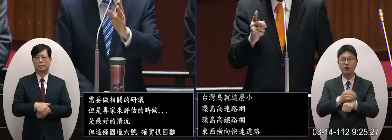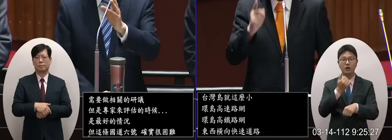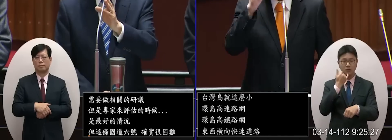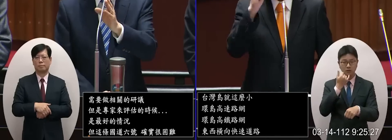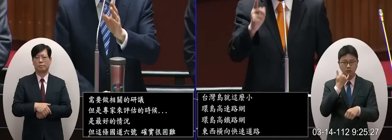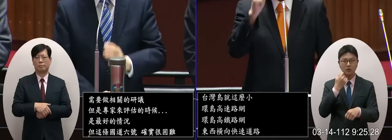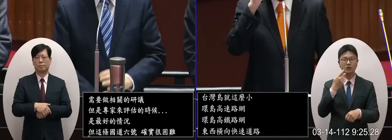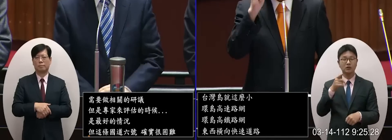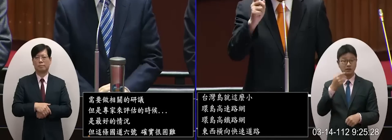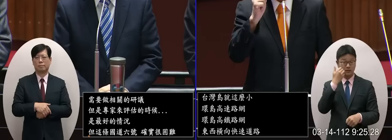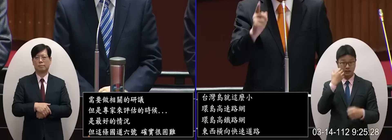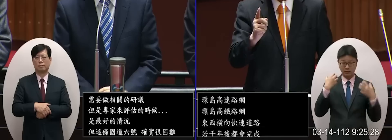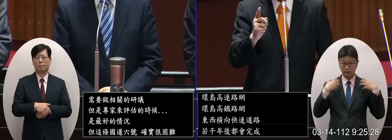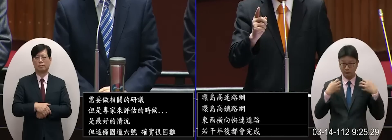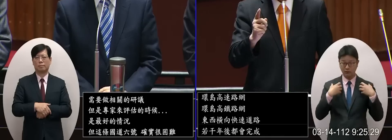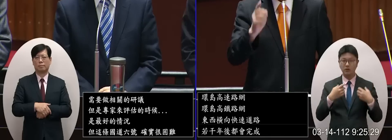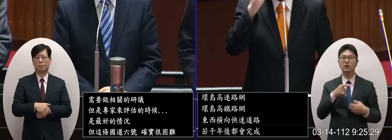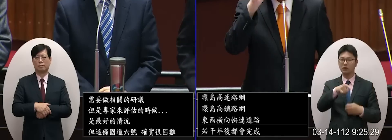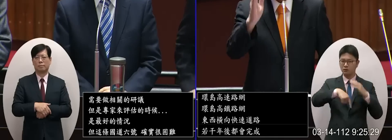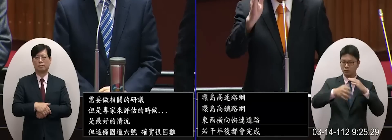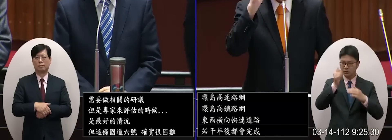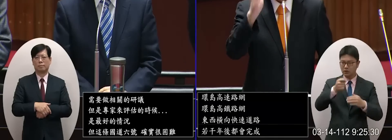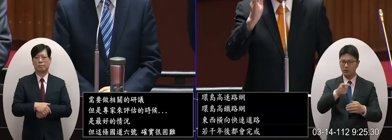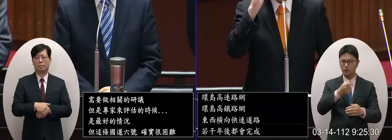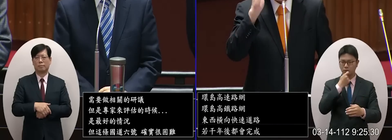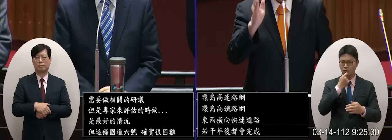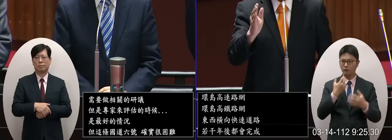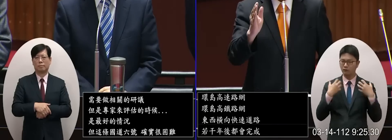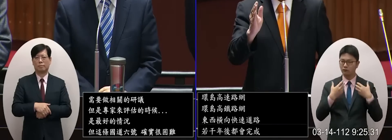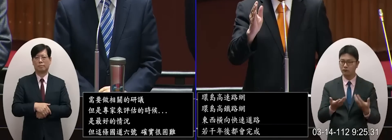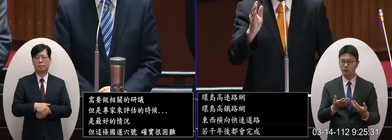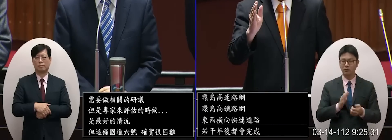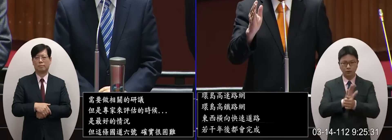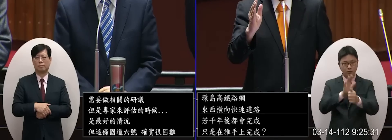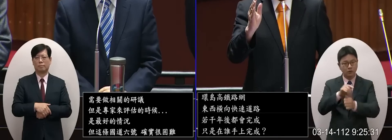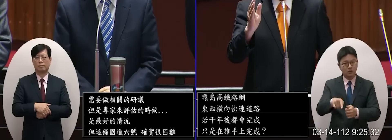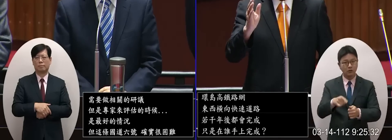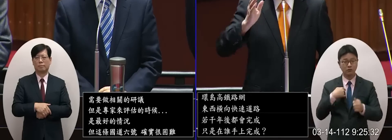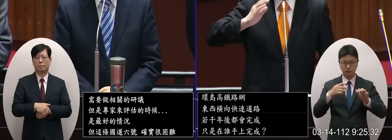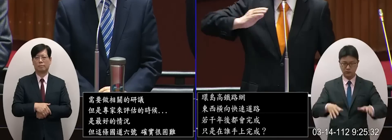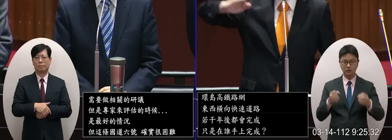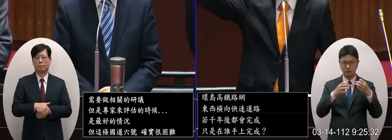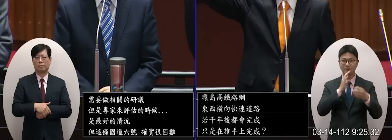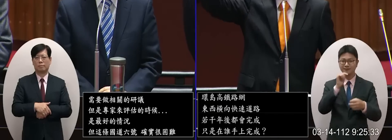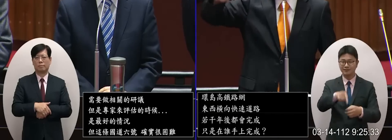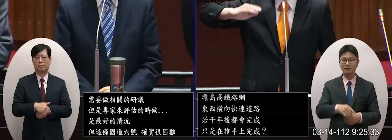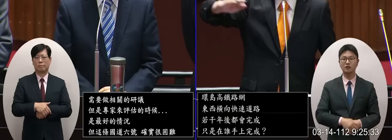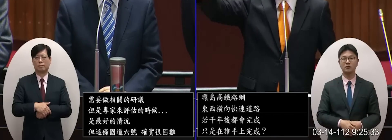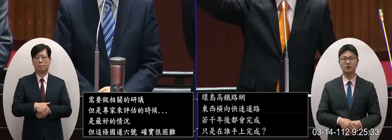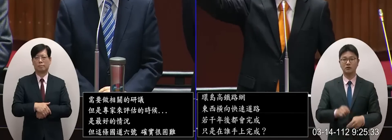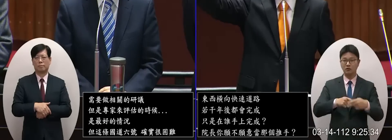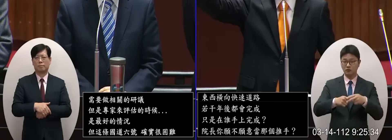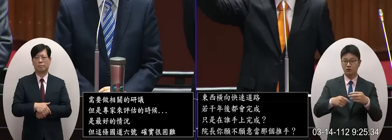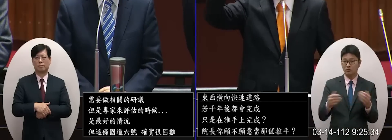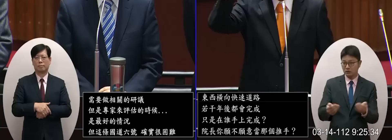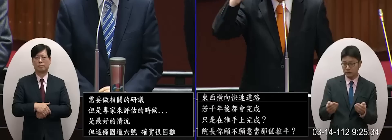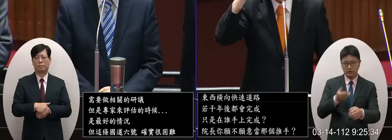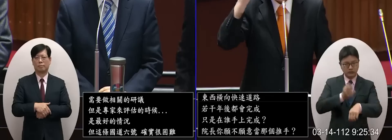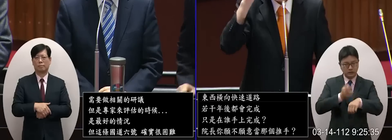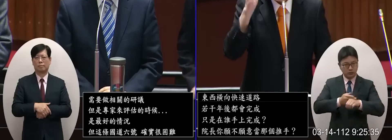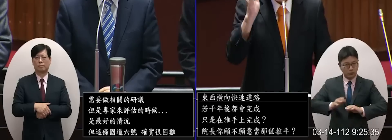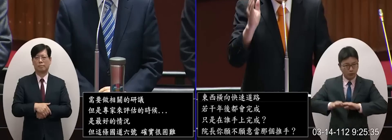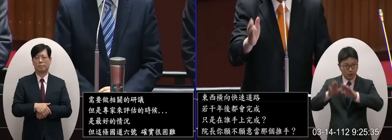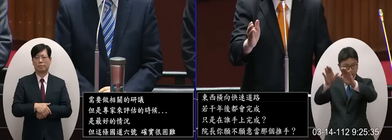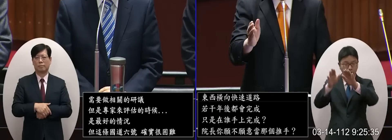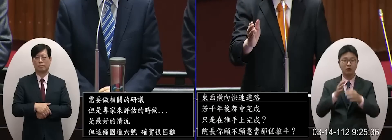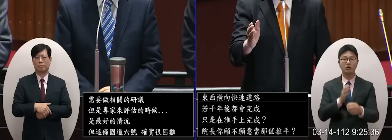院长，你愿不愿意当那个推手？今天我们讨论的就是这个事情，啊，工程技术不断的在进步，今天